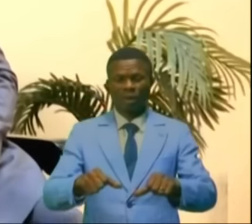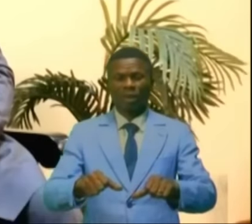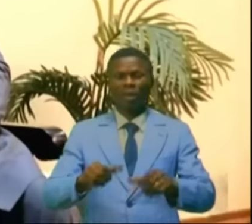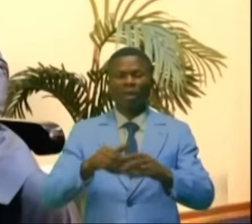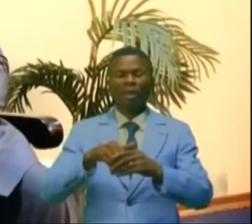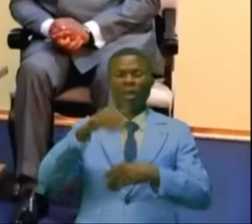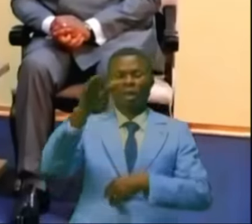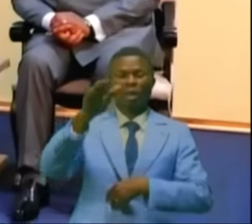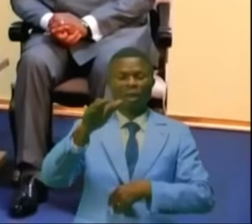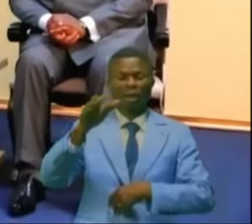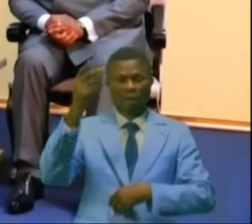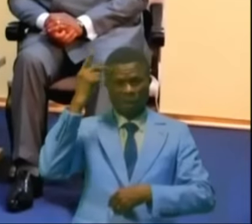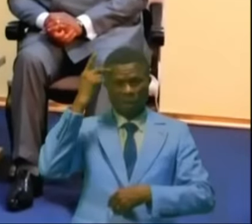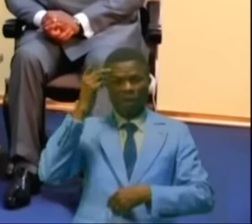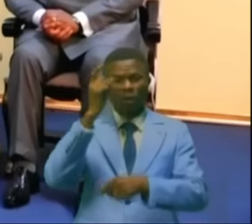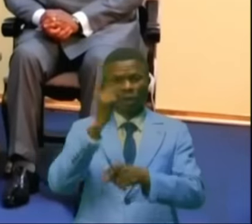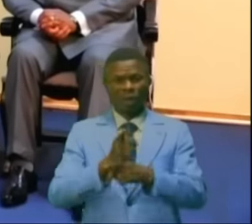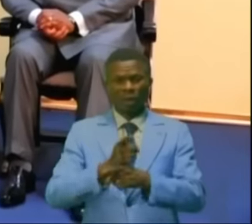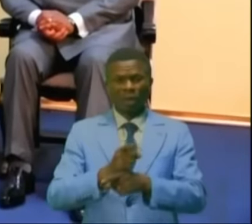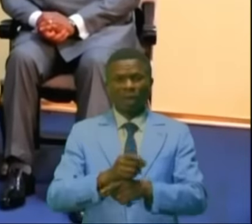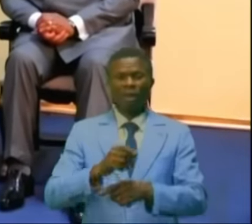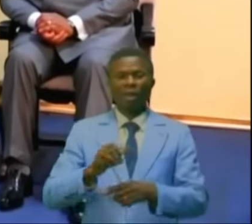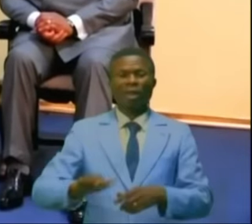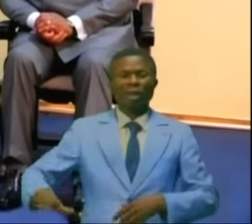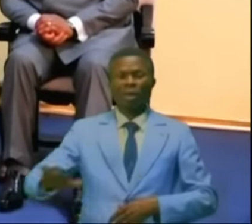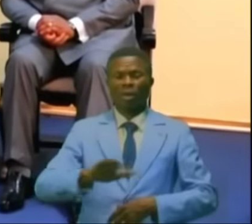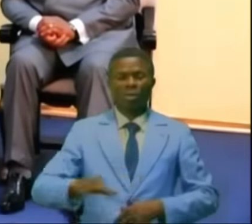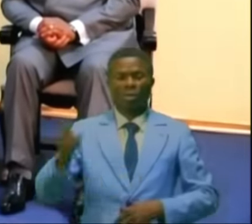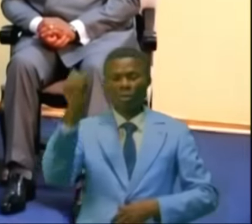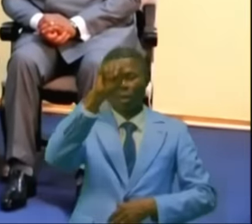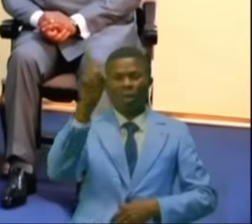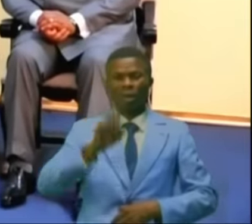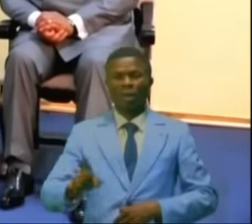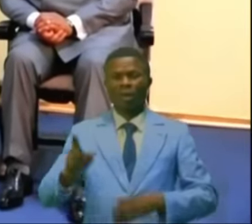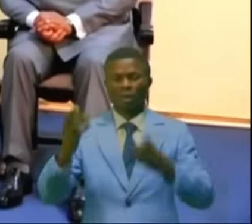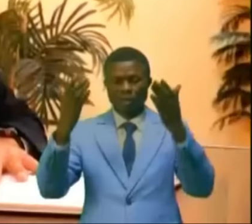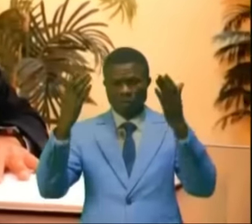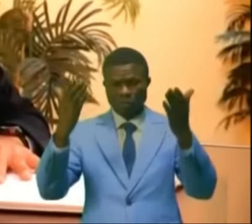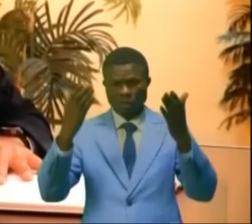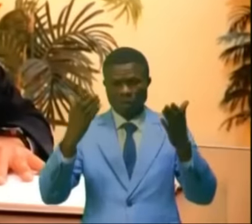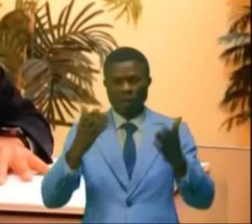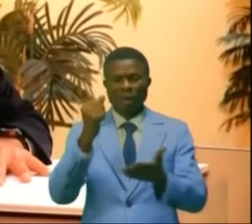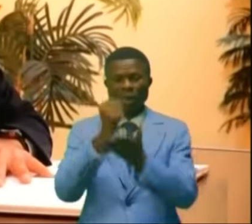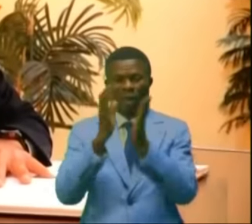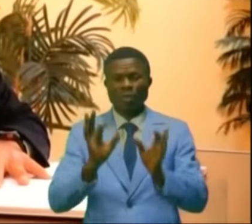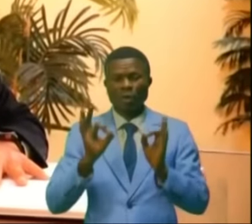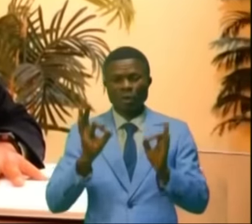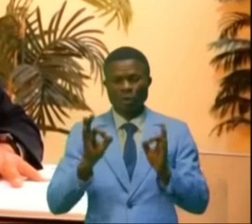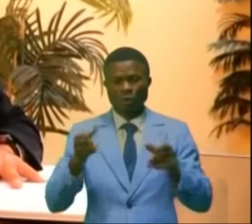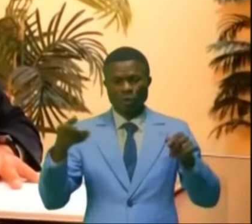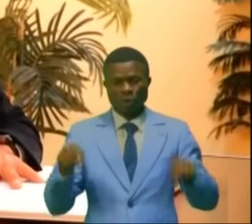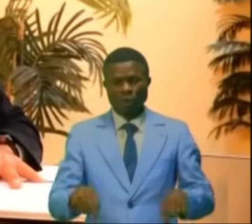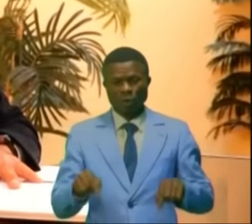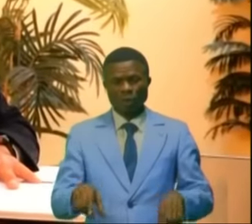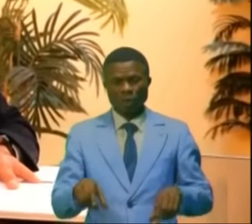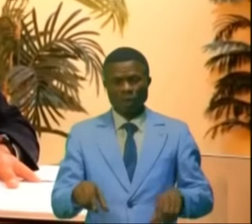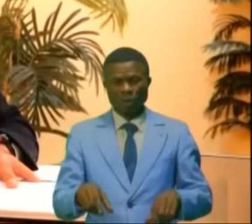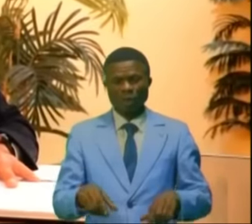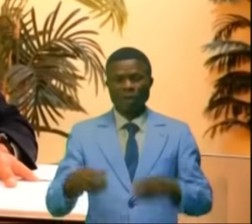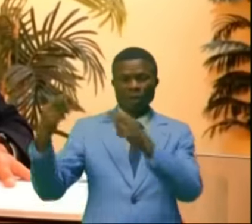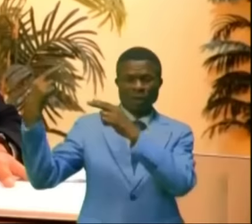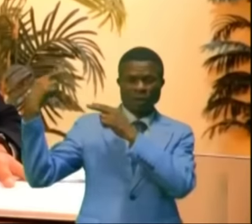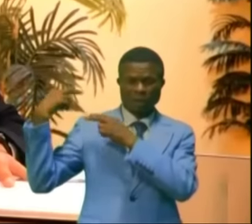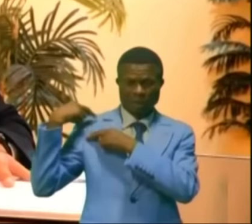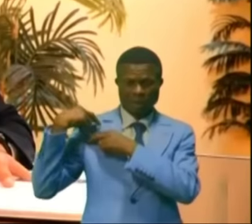Kinshasa, précisément à Harare au Zimbabwe. Le nouvel ambassadeur du Pakistan à RDC est titulaire